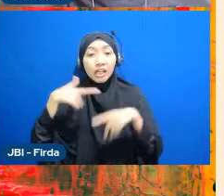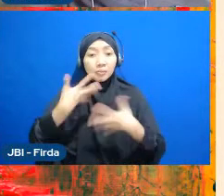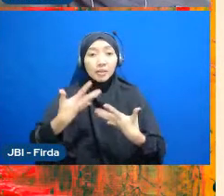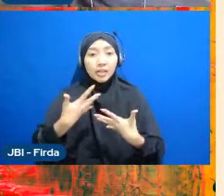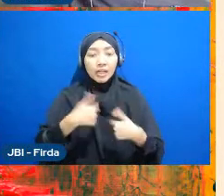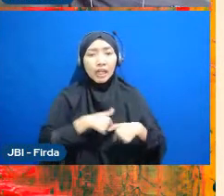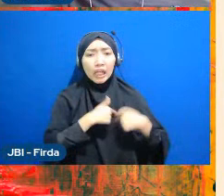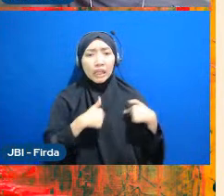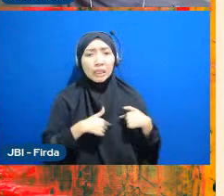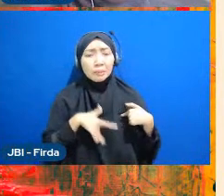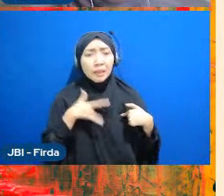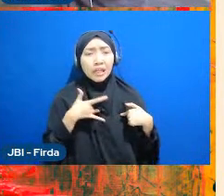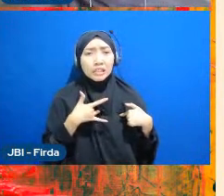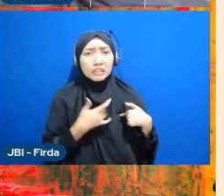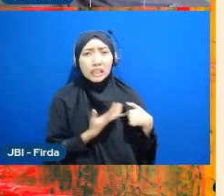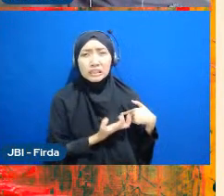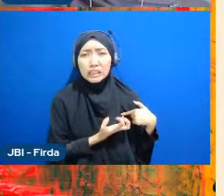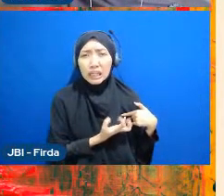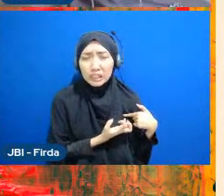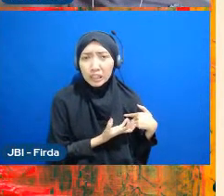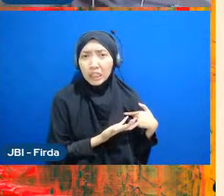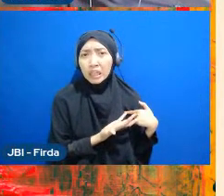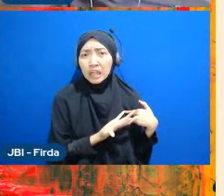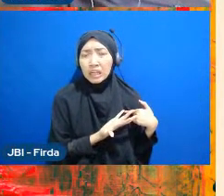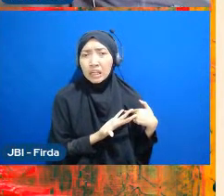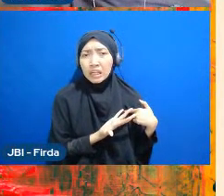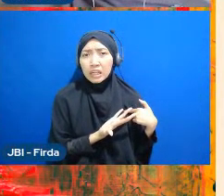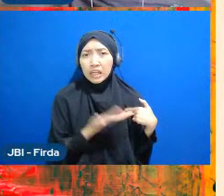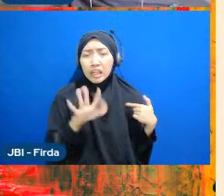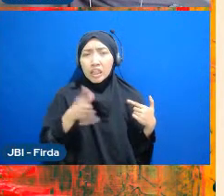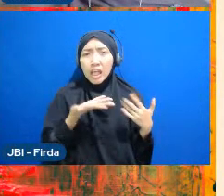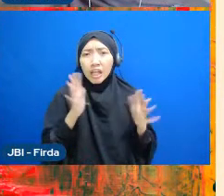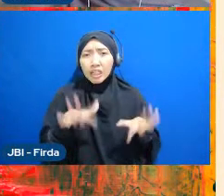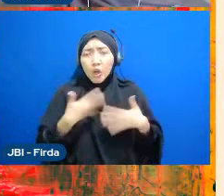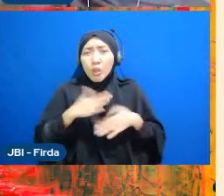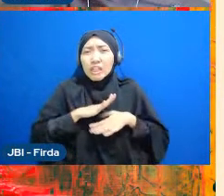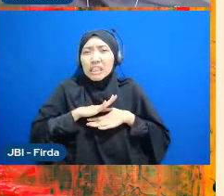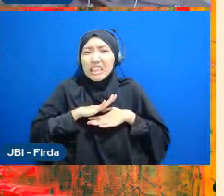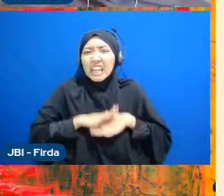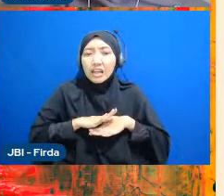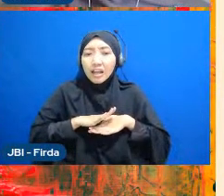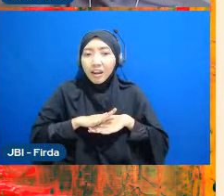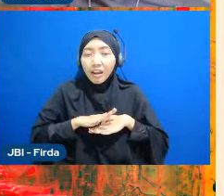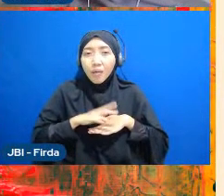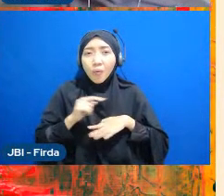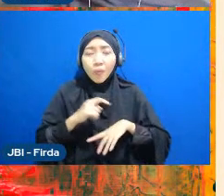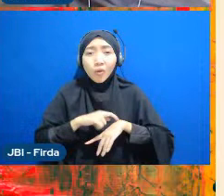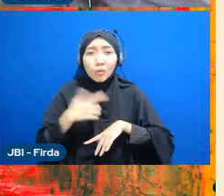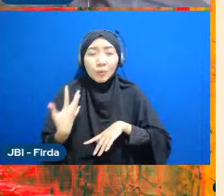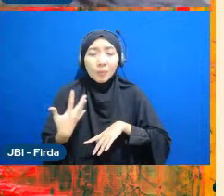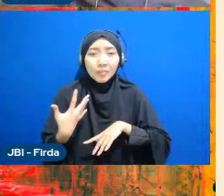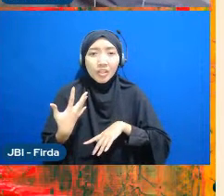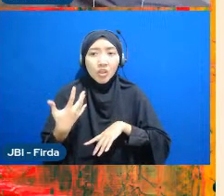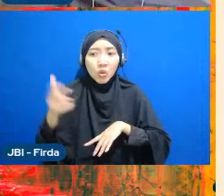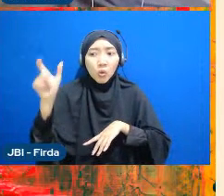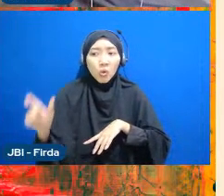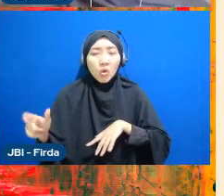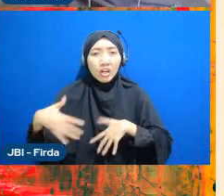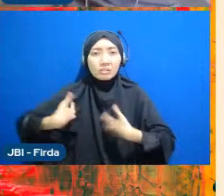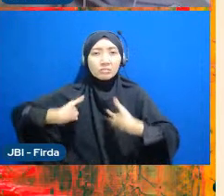kita itu merasa sakit dan merasa tertekan, atau ketika seseorang merasa tidak